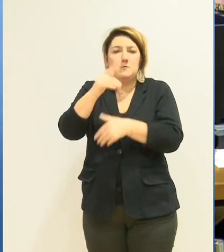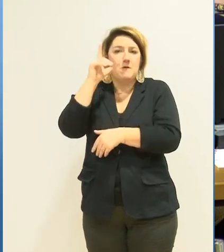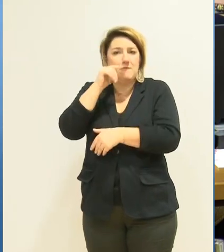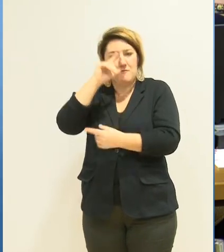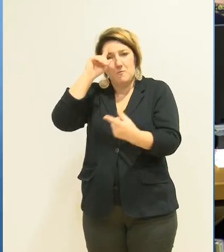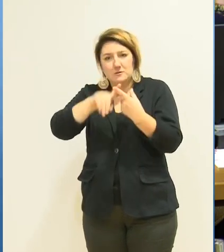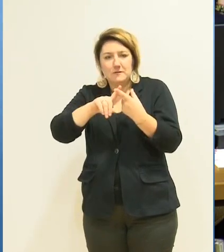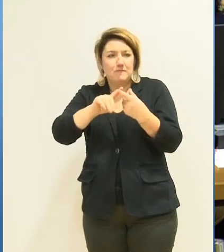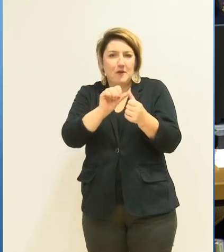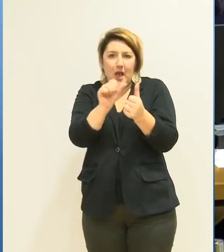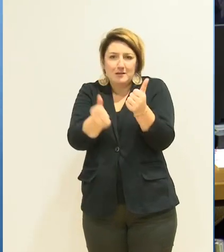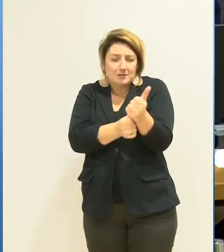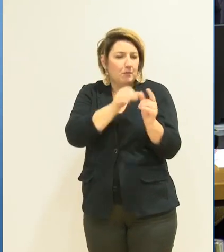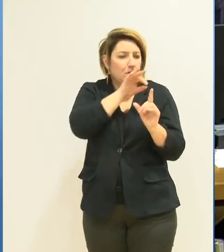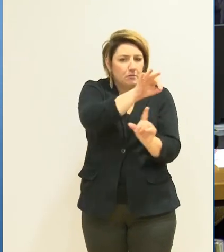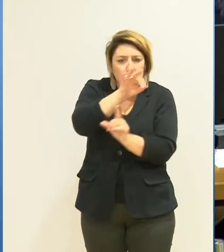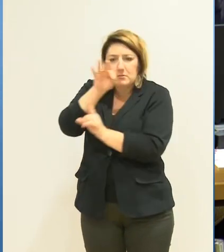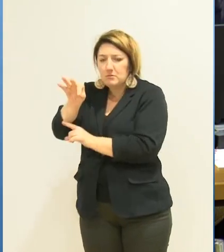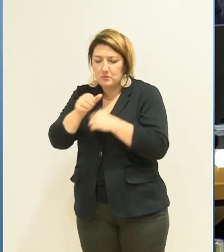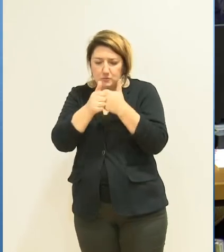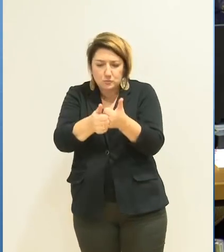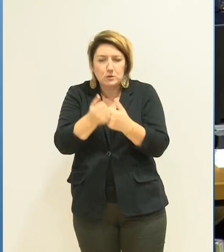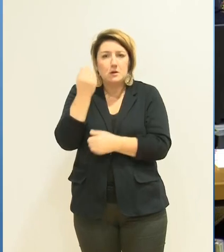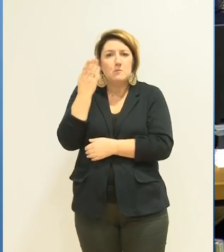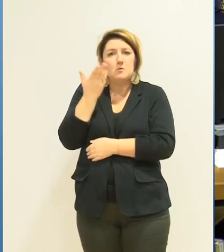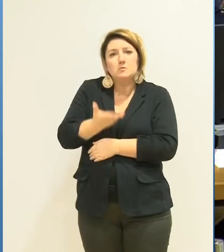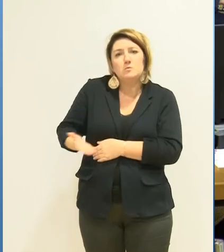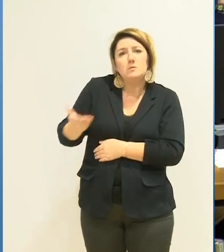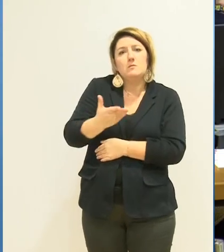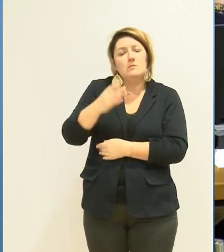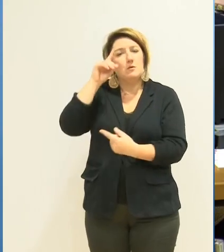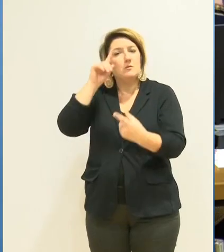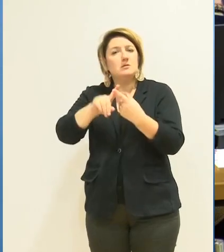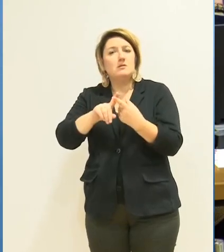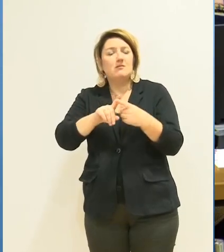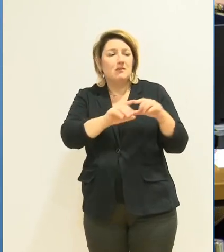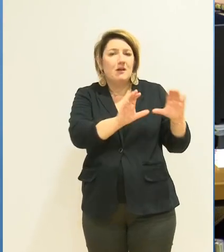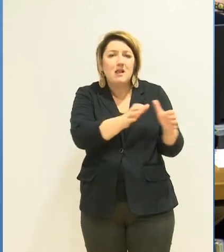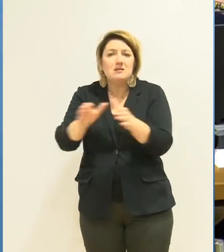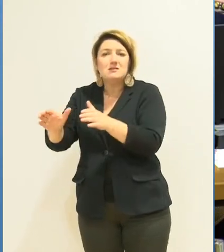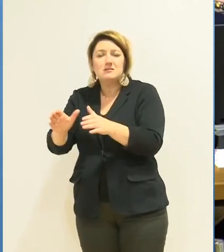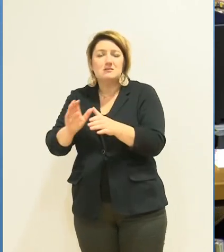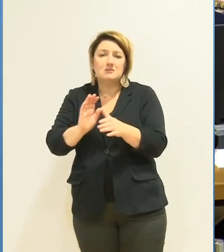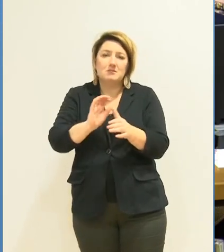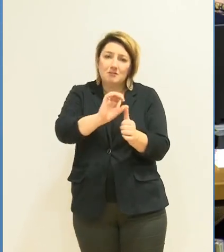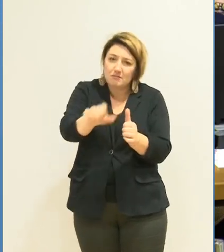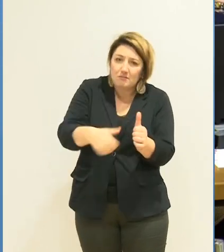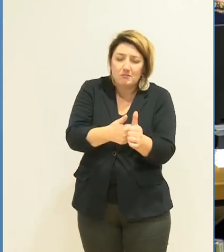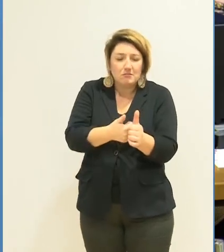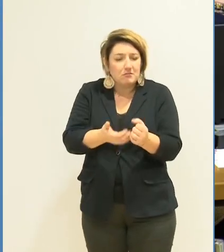besoin des atsem pour accompagner donc les classes dans les écoles de